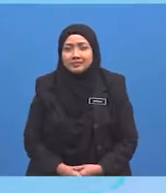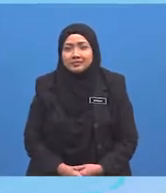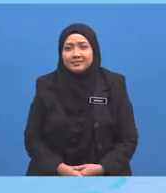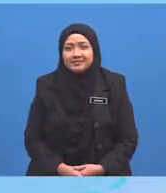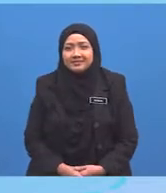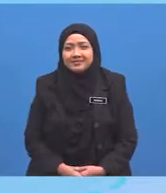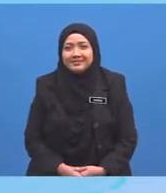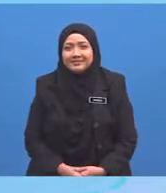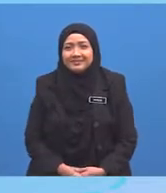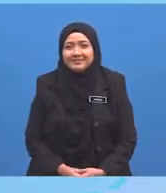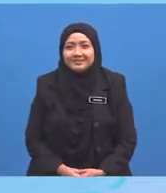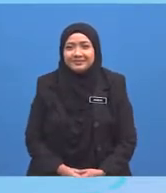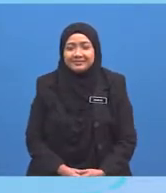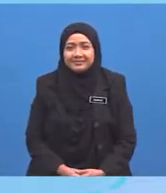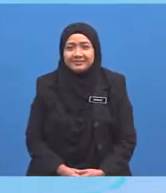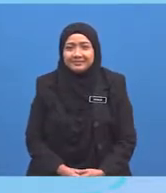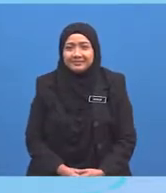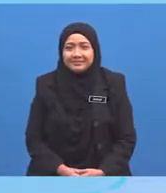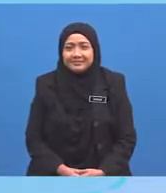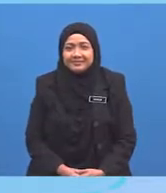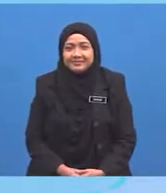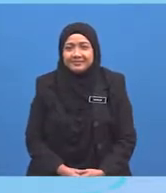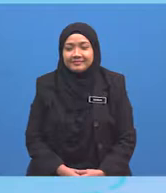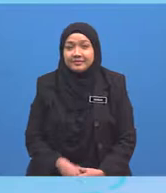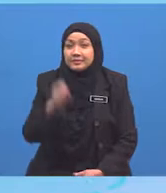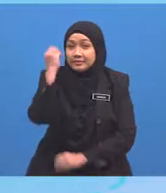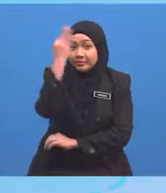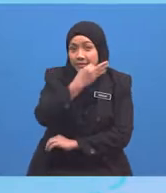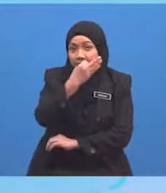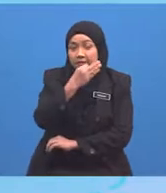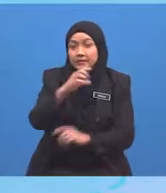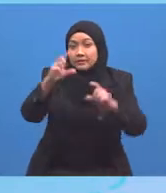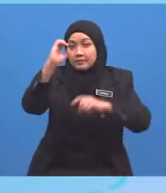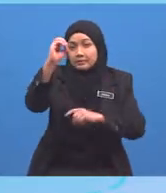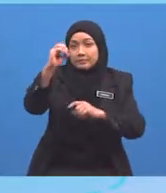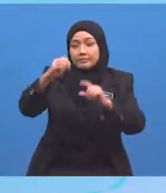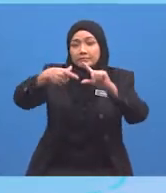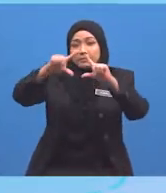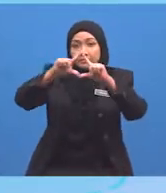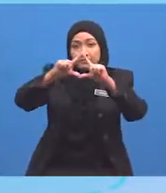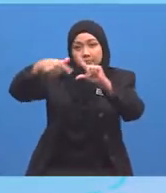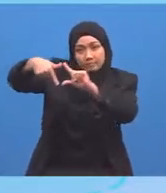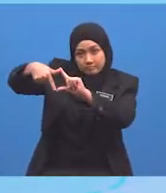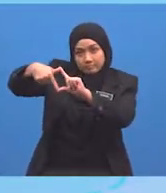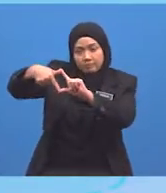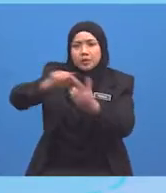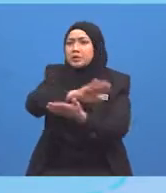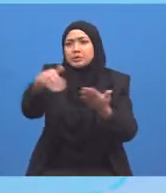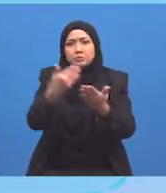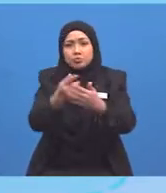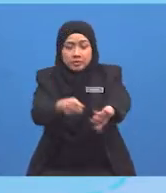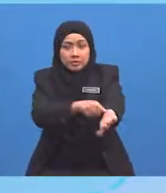kaki tidak mempunyai paksi simetri. Sifat geometrinya pula ialah semua